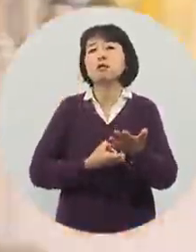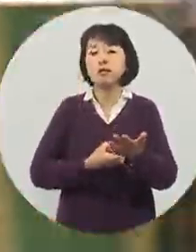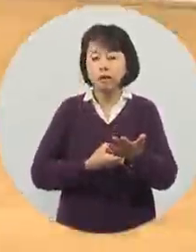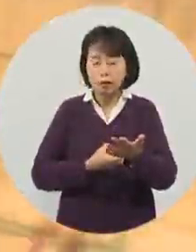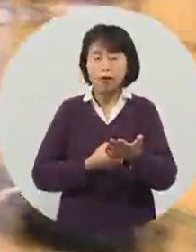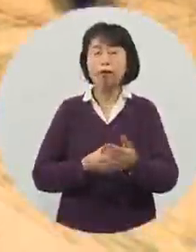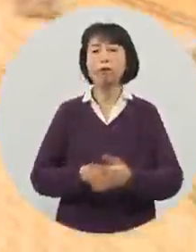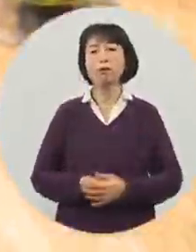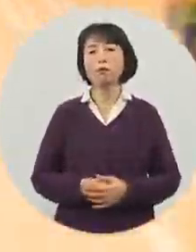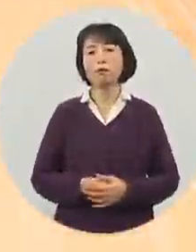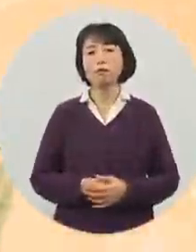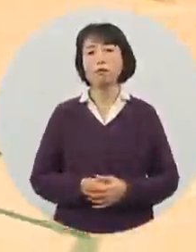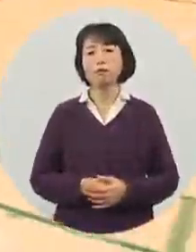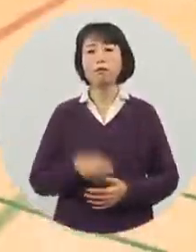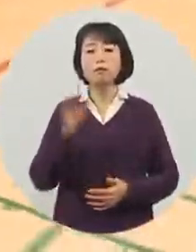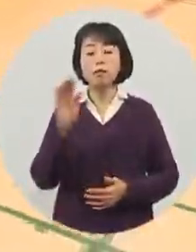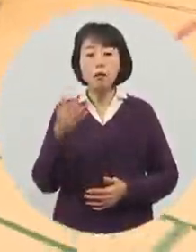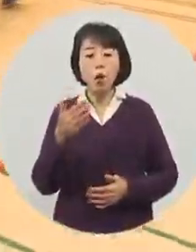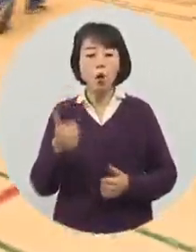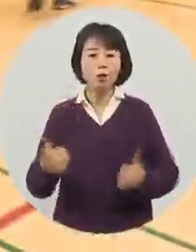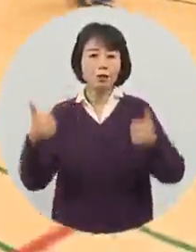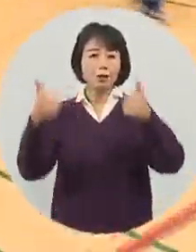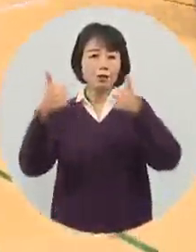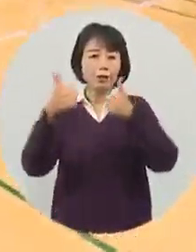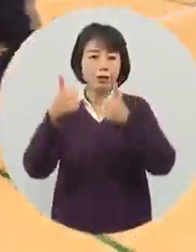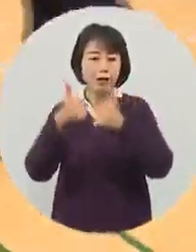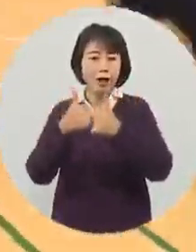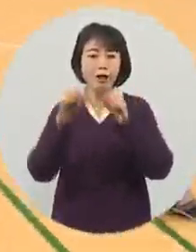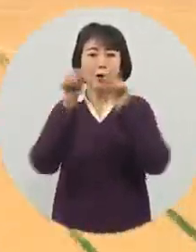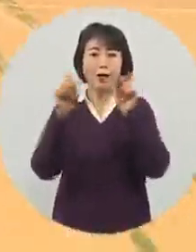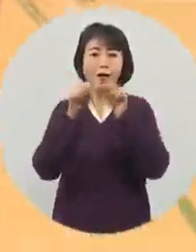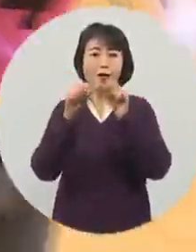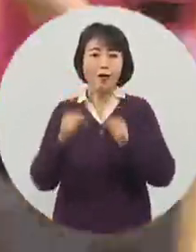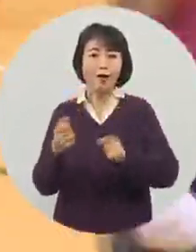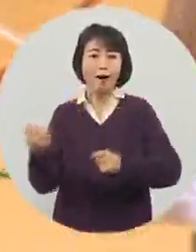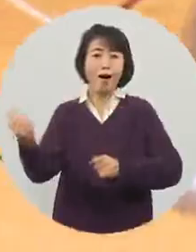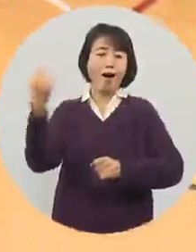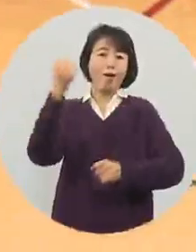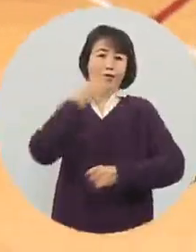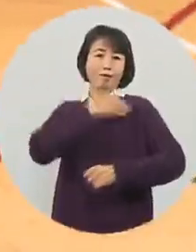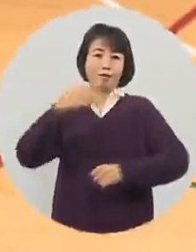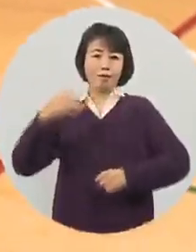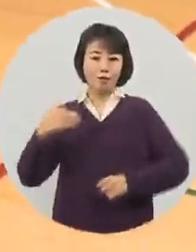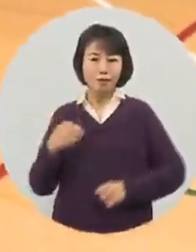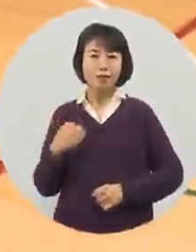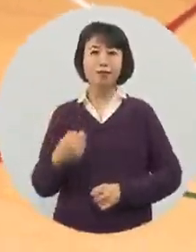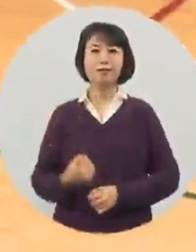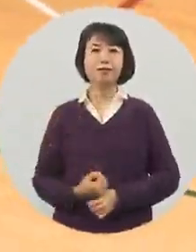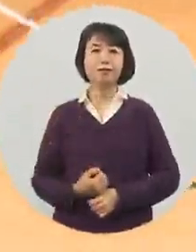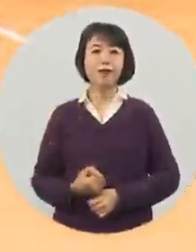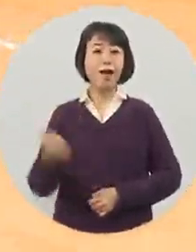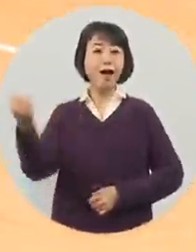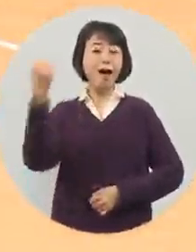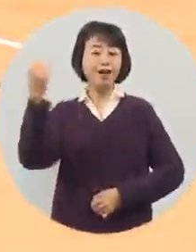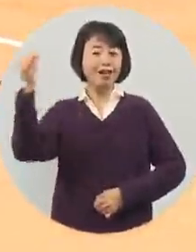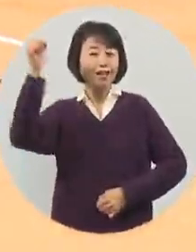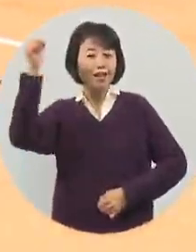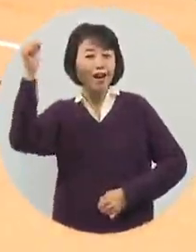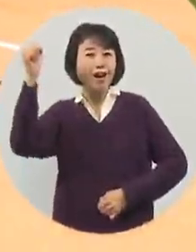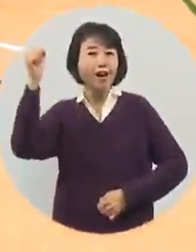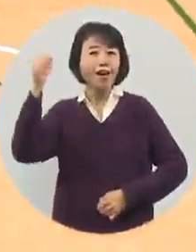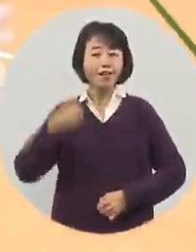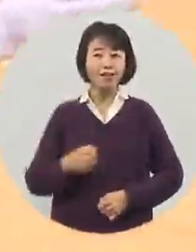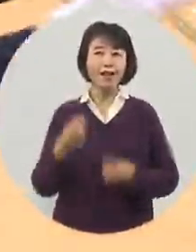ならず、それでも試合には勝利することができました。 やった、勝ちました。2点差です